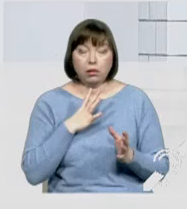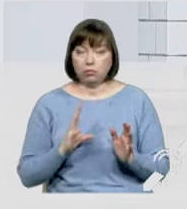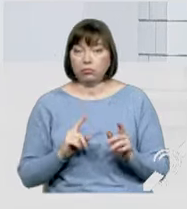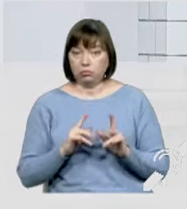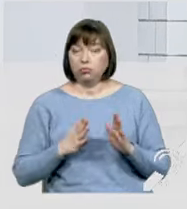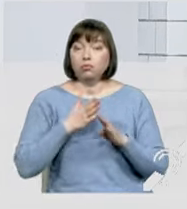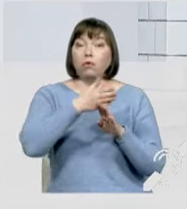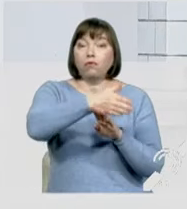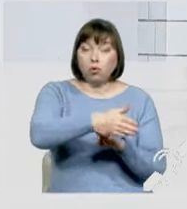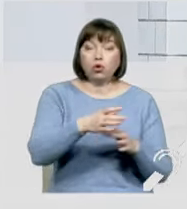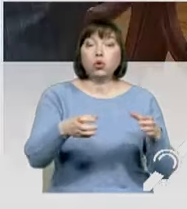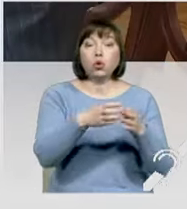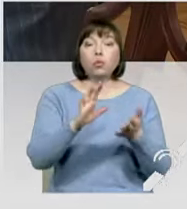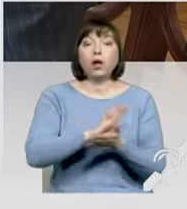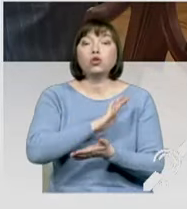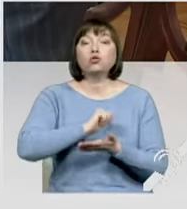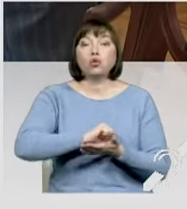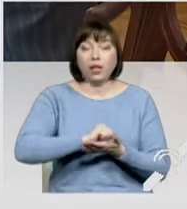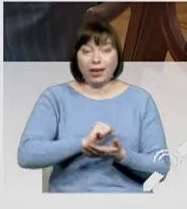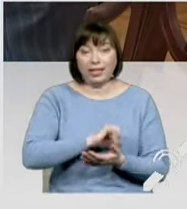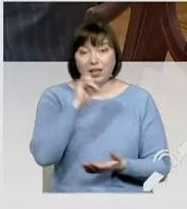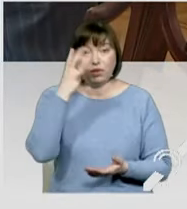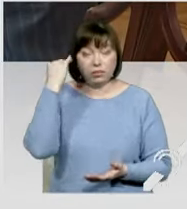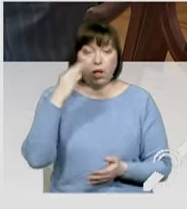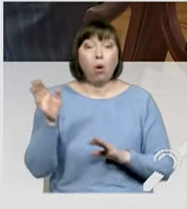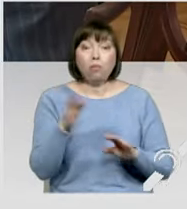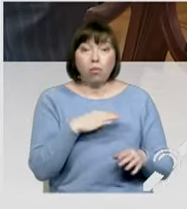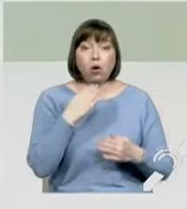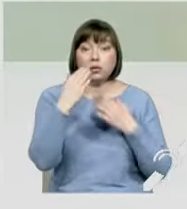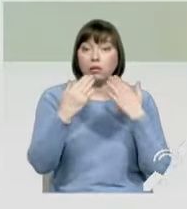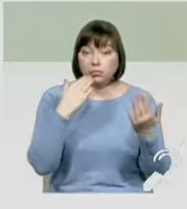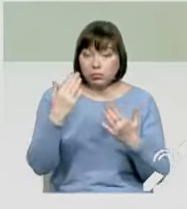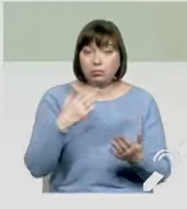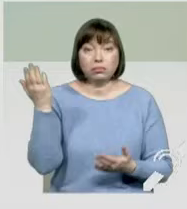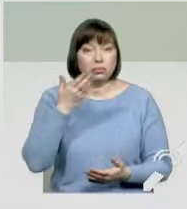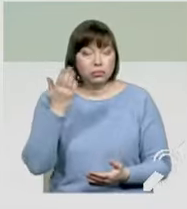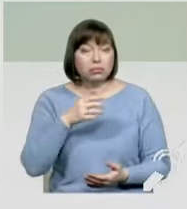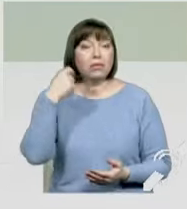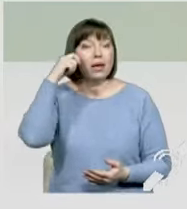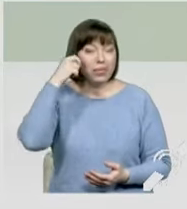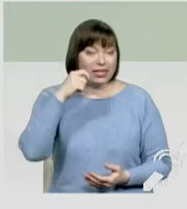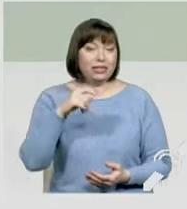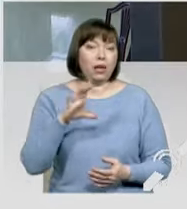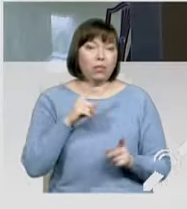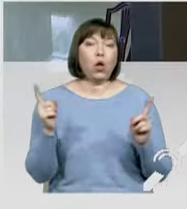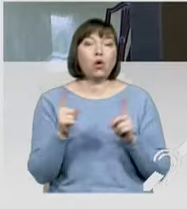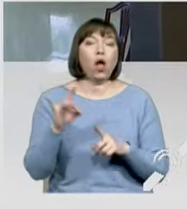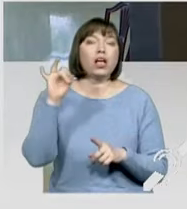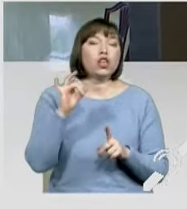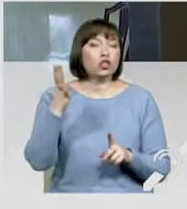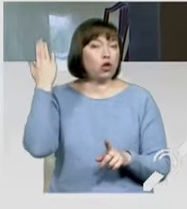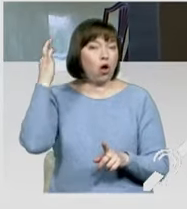reședința sa de la Tallinn un grup de jurnaliști basarabeni. După conferința de presă, consilierul prezidențial a făcut un scurt istoric